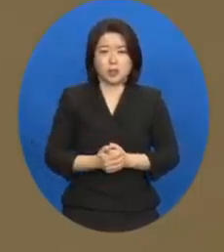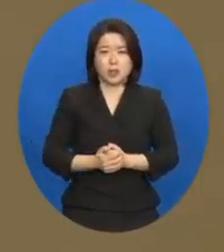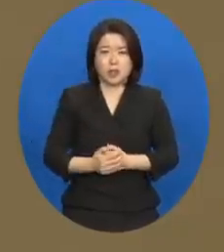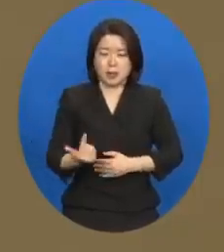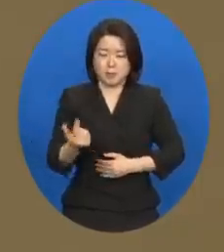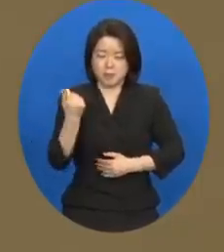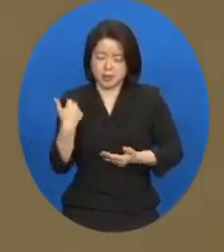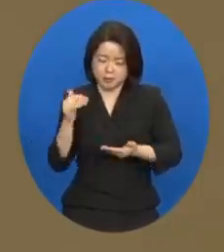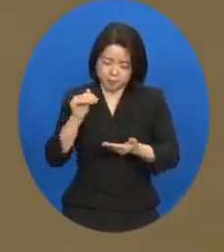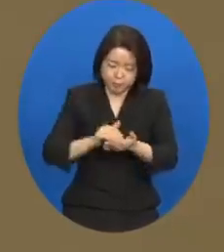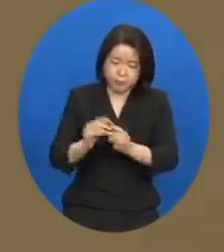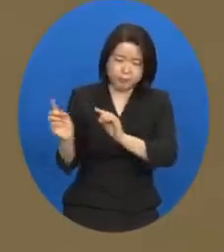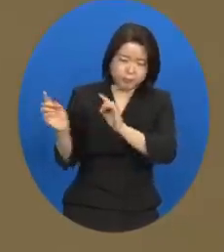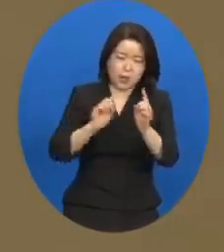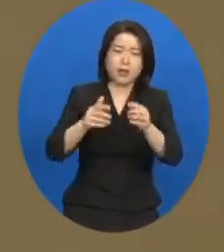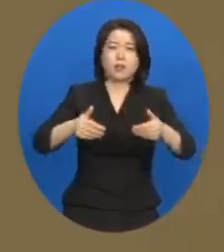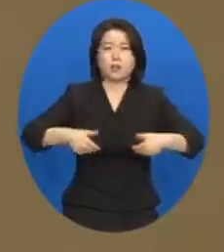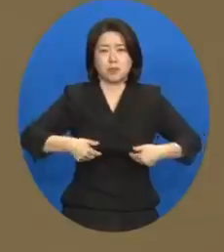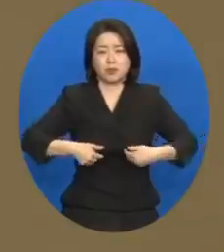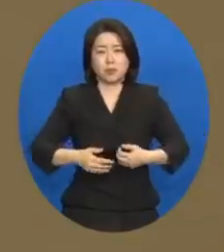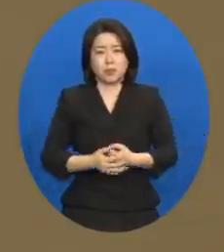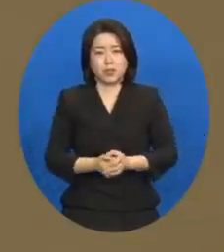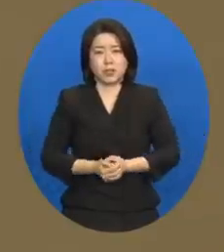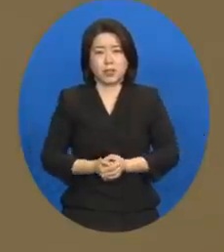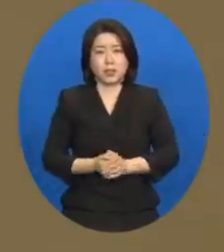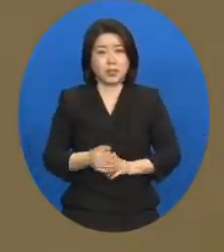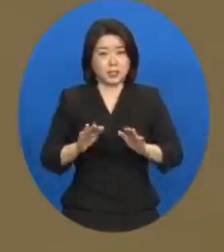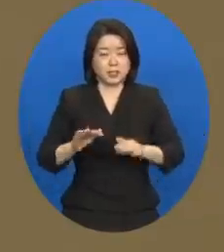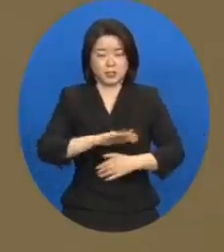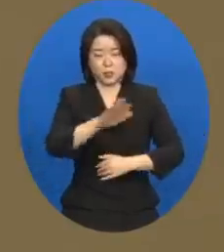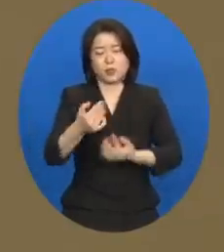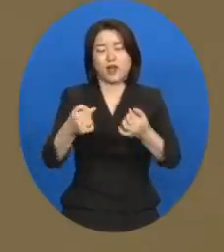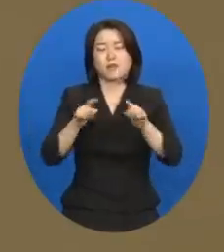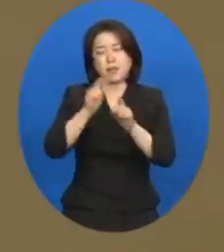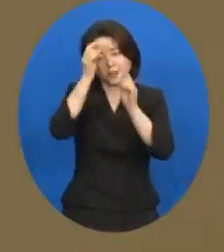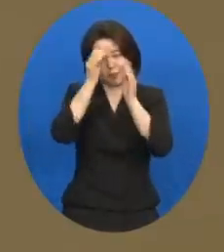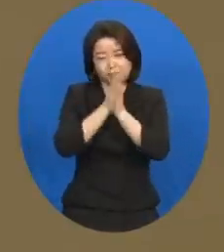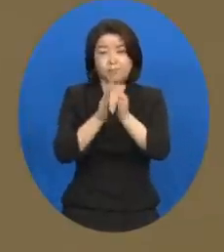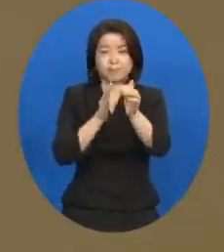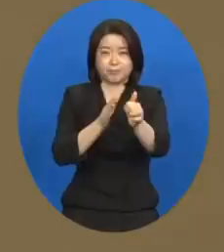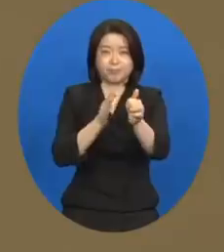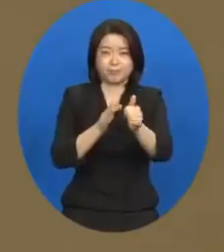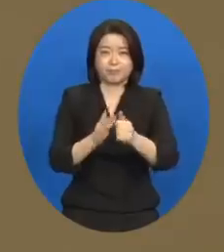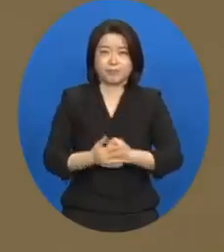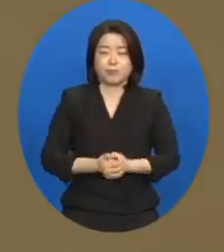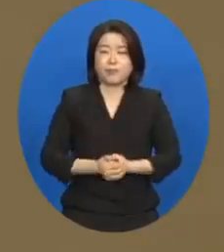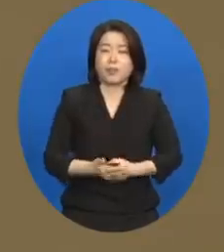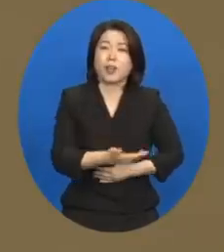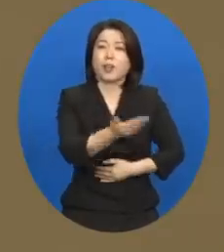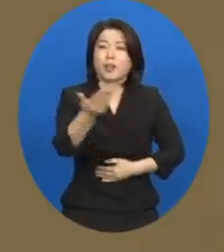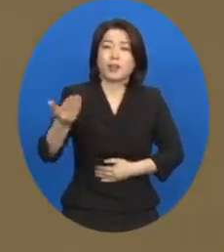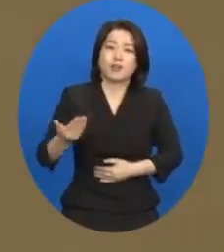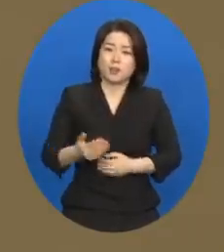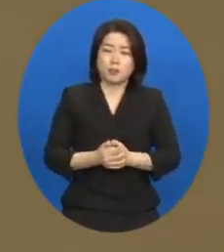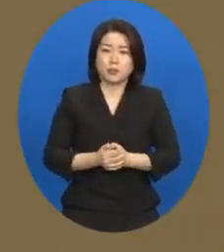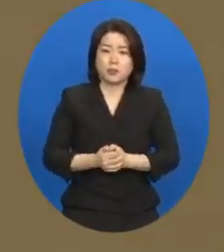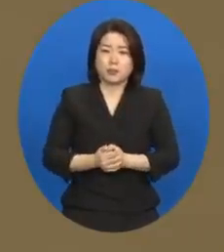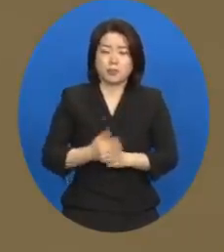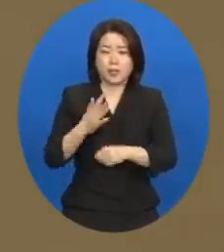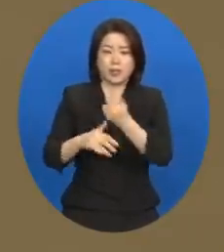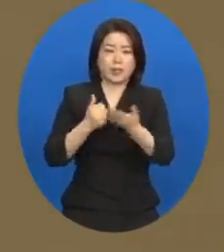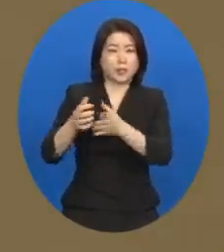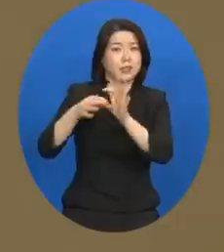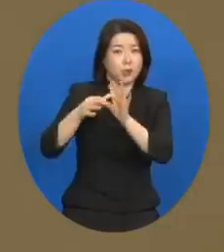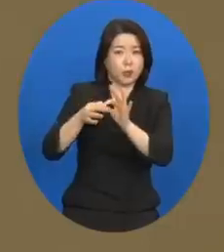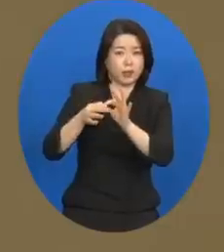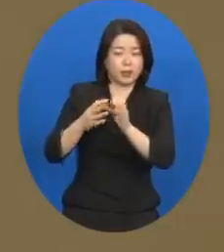빨리 돌이켜야 합니다. 이제 우리 같이 기도하십시다. 여러분, 하나님과의